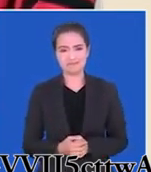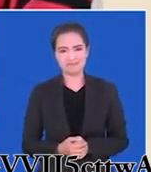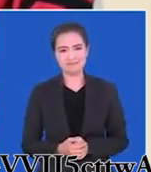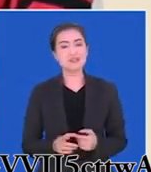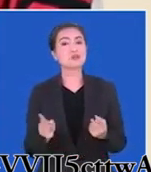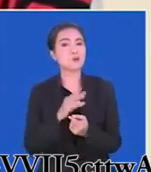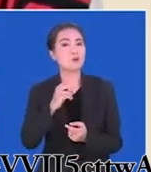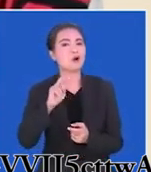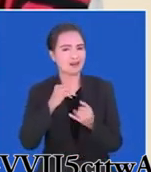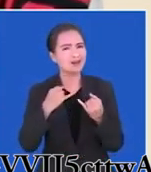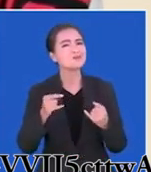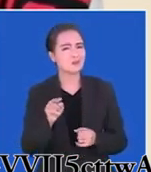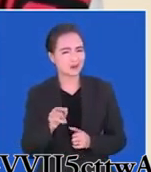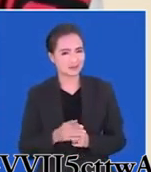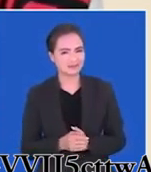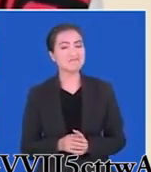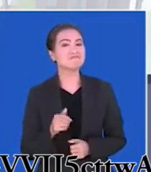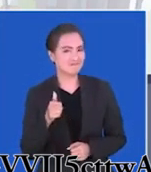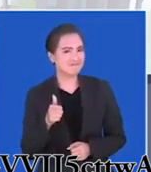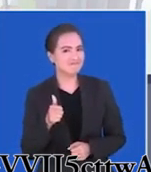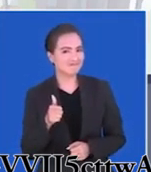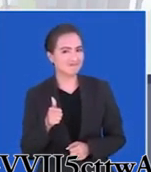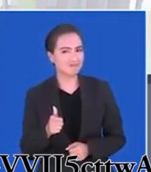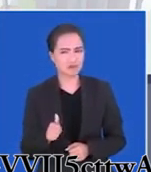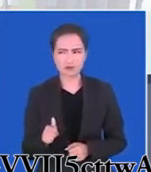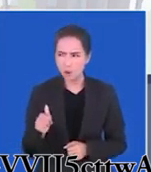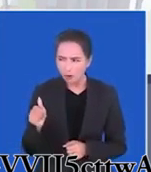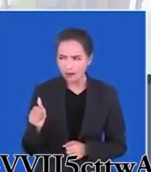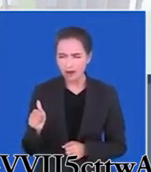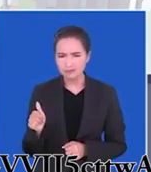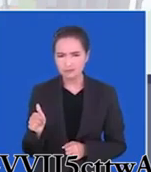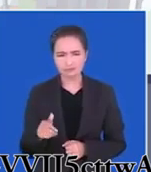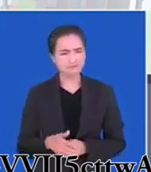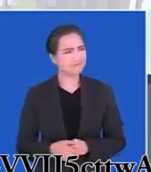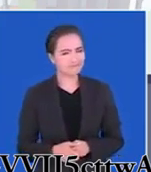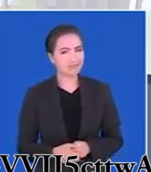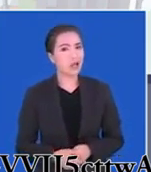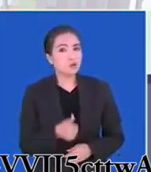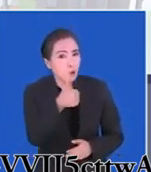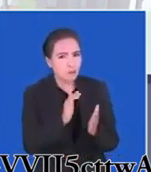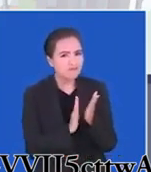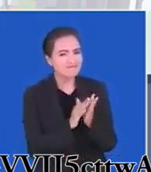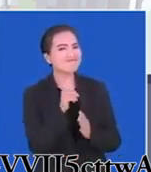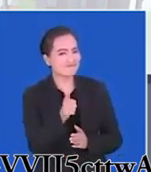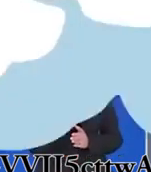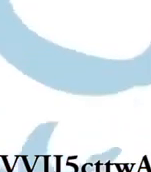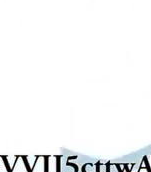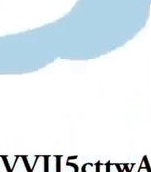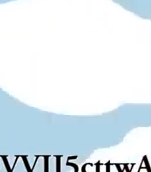สังคมออนไลน์ด้วย เยี่ยมไปเลย โกรธอีกแล้ว ชม อ๋อเหร